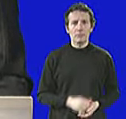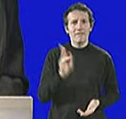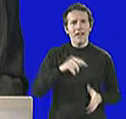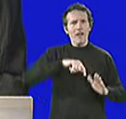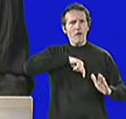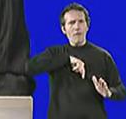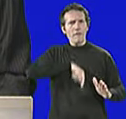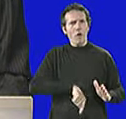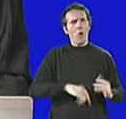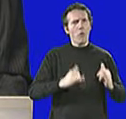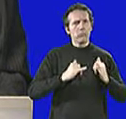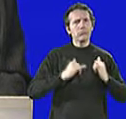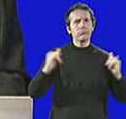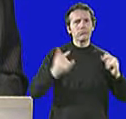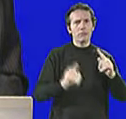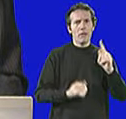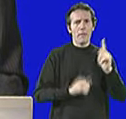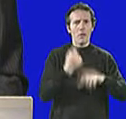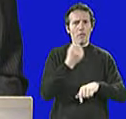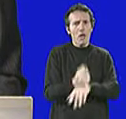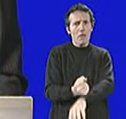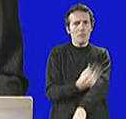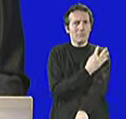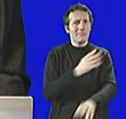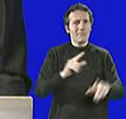profonde et émouvante.